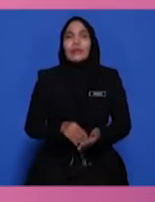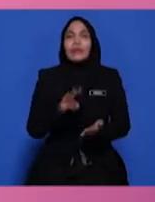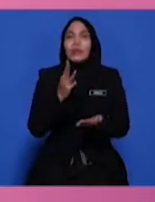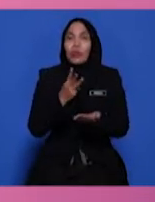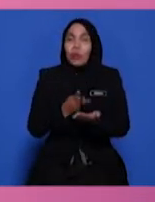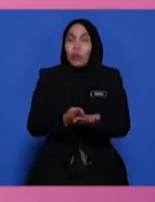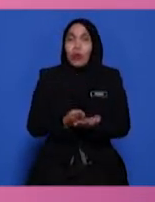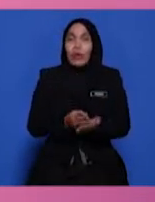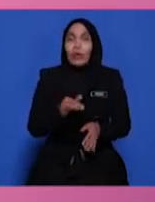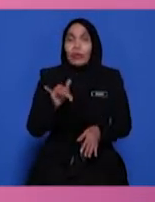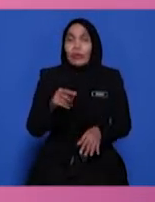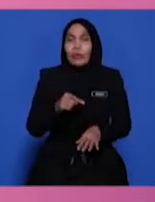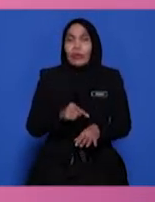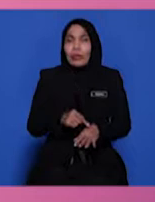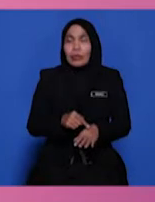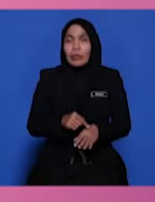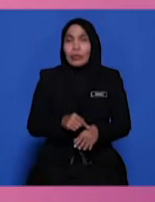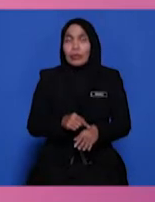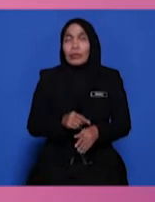disimpan oleh Encik Radum ialah